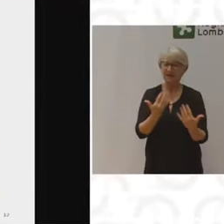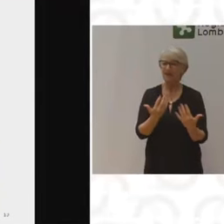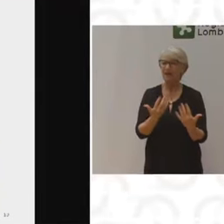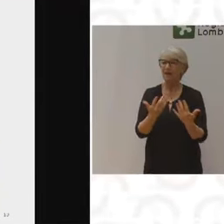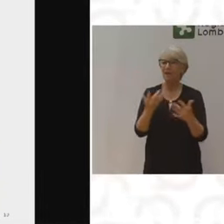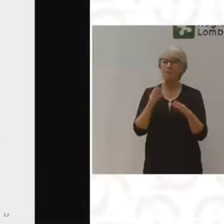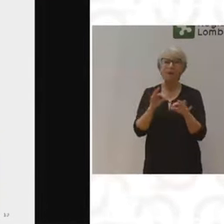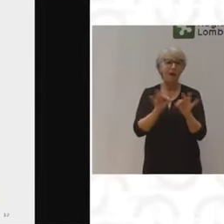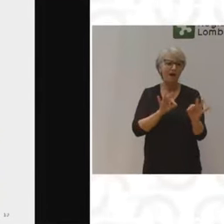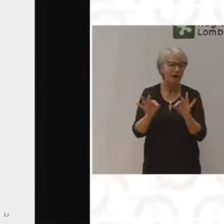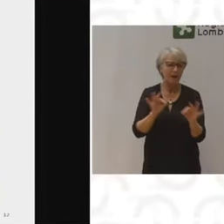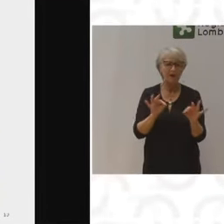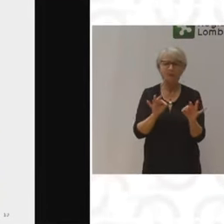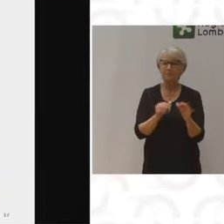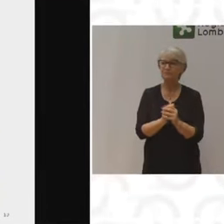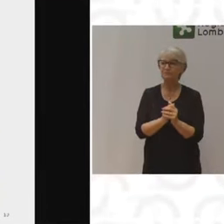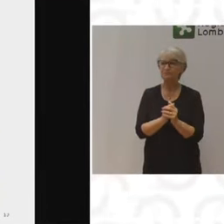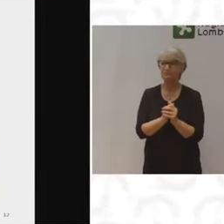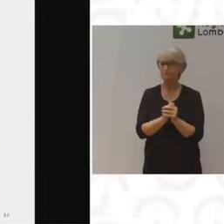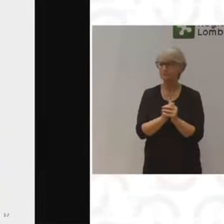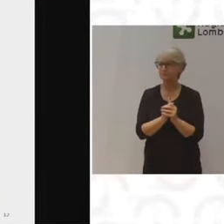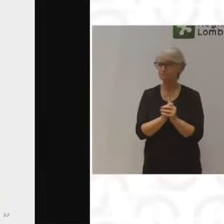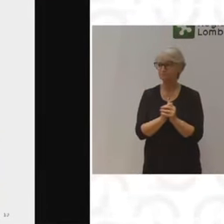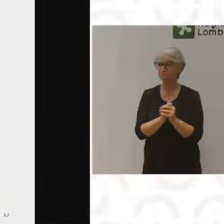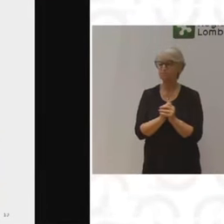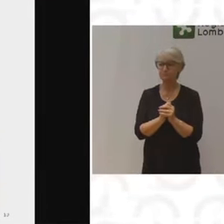ineludibile ma non imprevedibile.